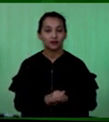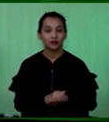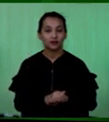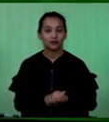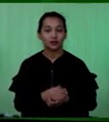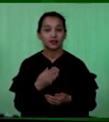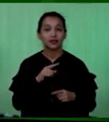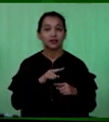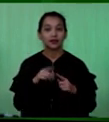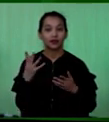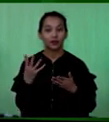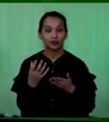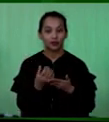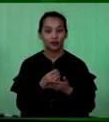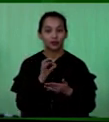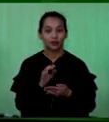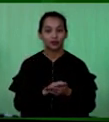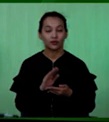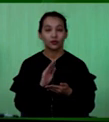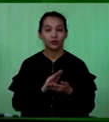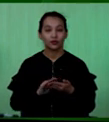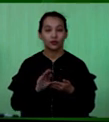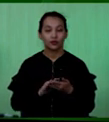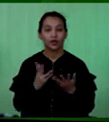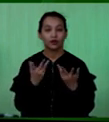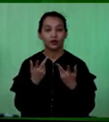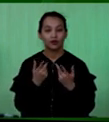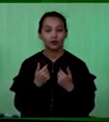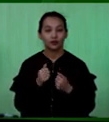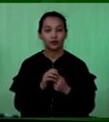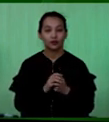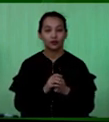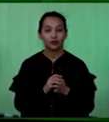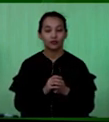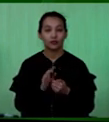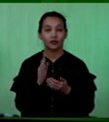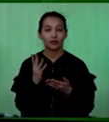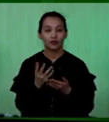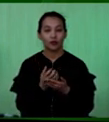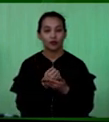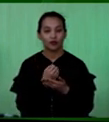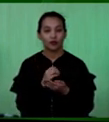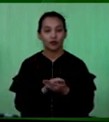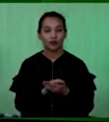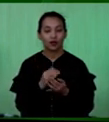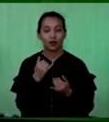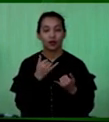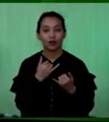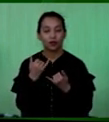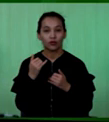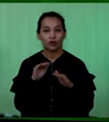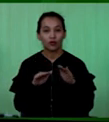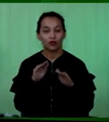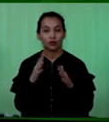Siz darrovda topa oldingiz-a? Yozing. Yechish, yechimini topib, qovunning massasini. Birinchi